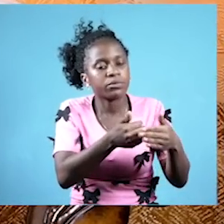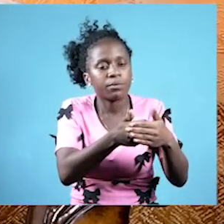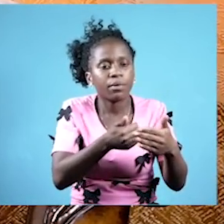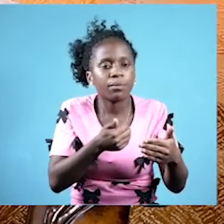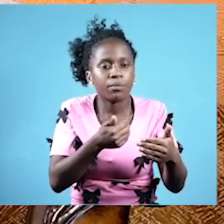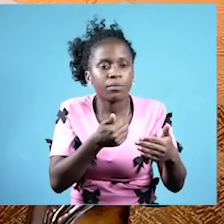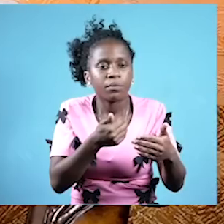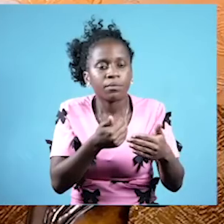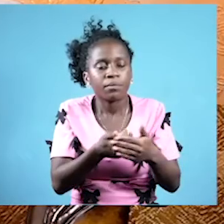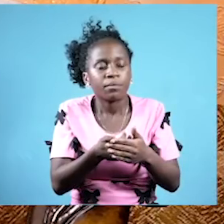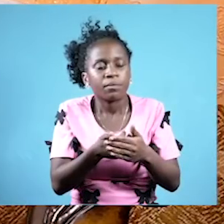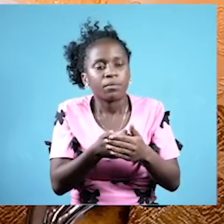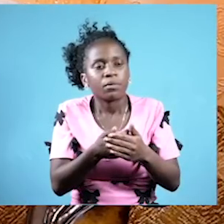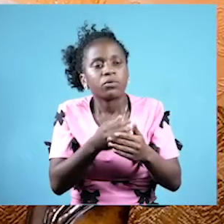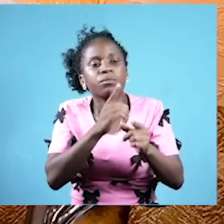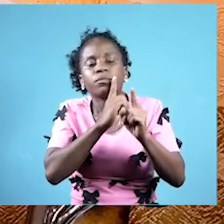kwa sababu